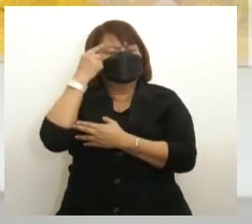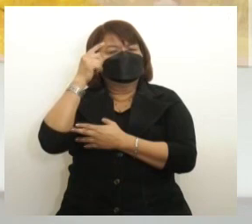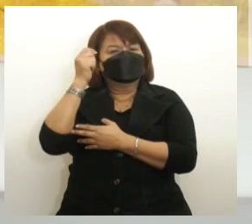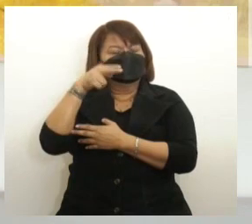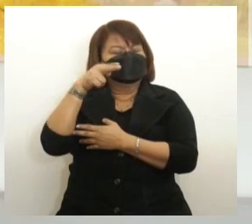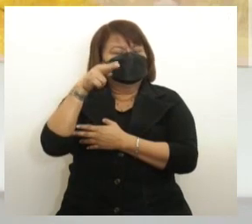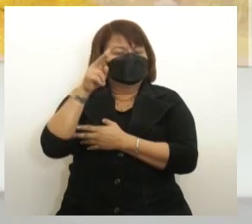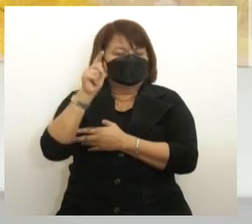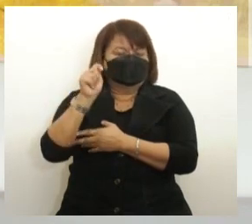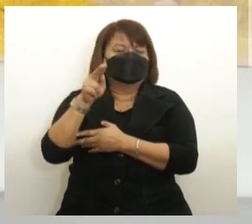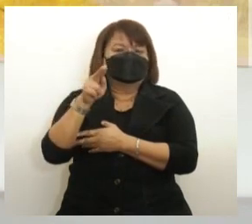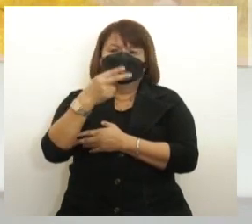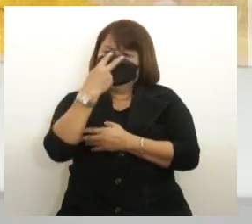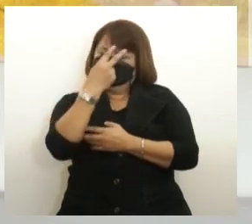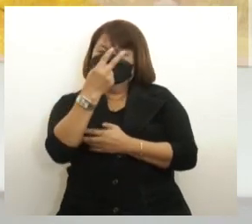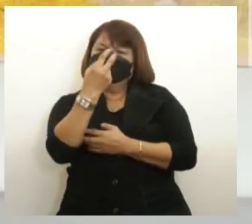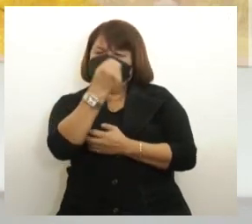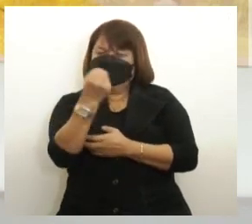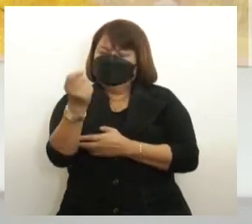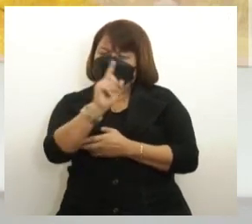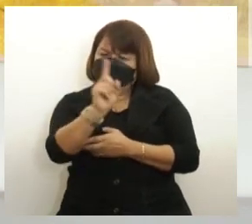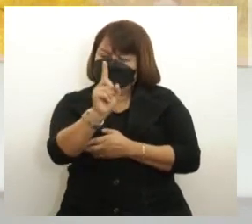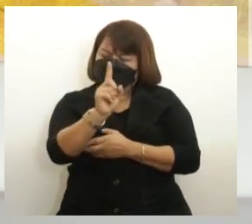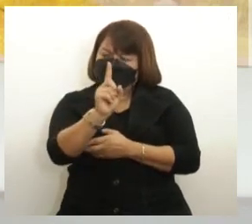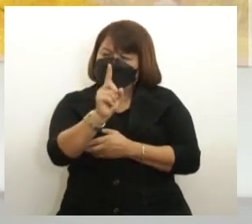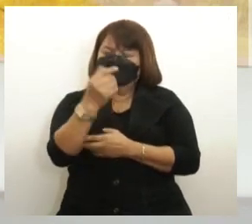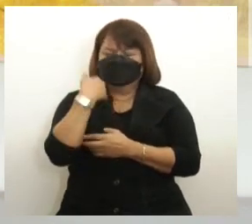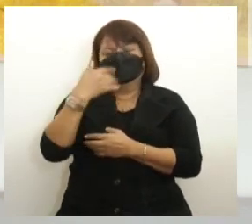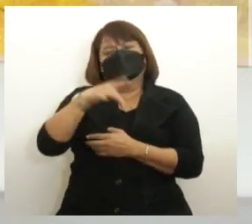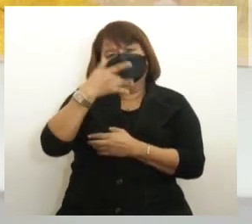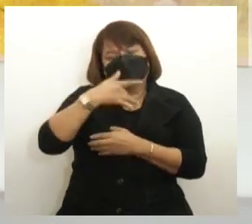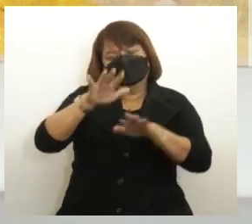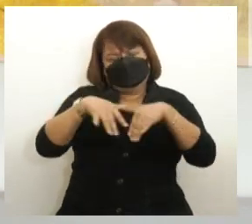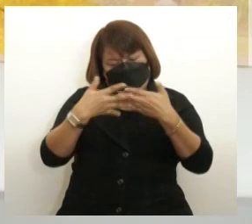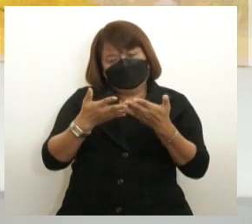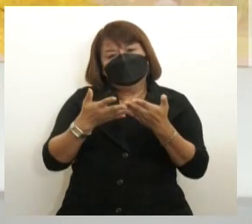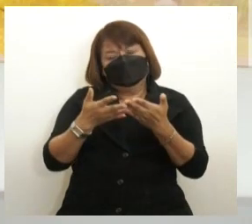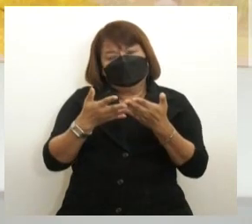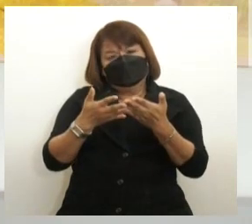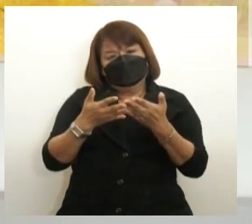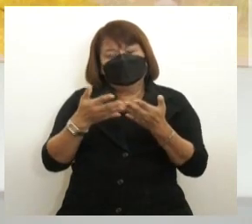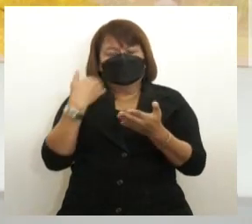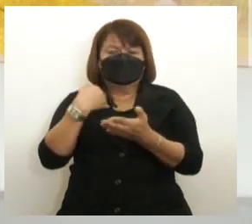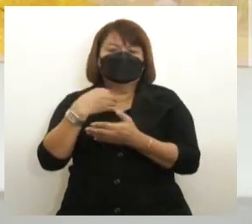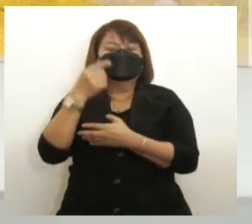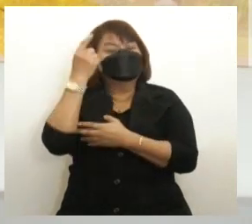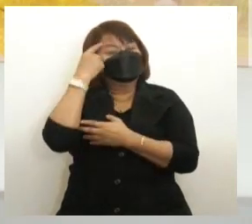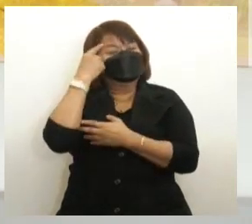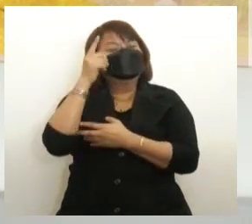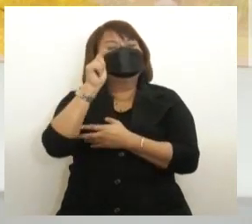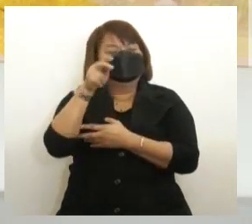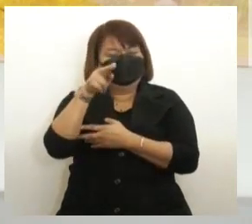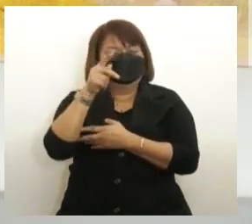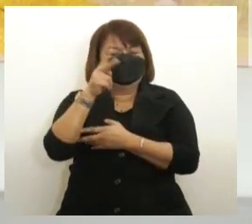ต่อสิ่งหนึ่งสิ่งใดนะครับว่าเกิดความรู้สึกอย่างไรนั่นคือทัศนคติที่ยิ่ง